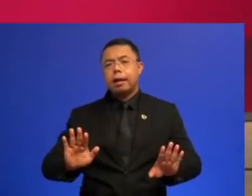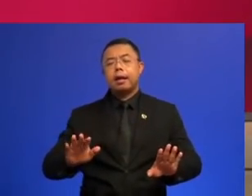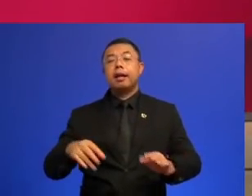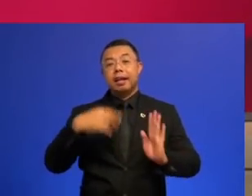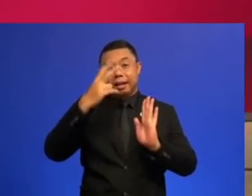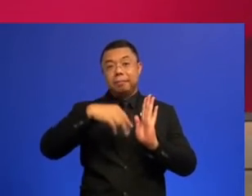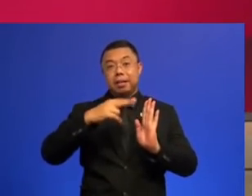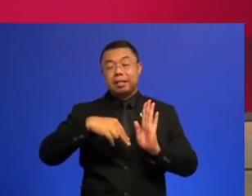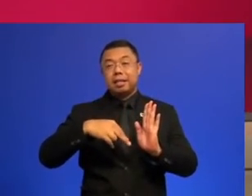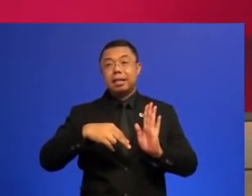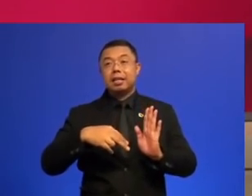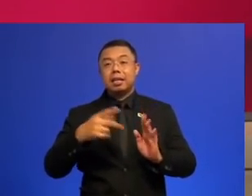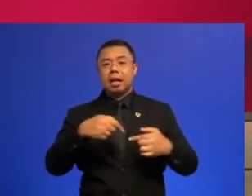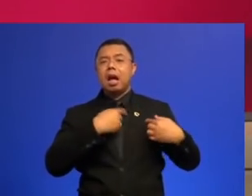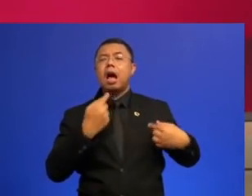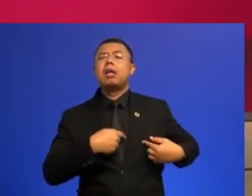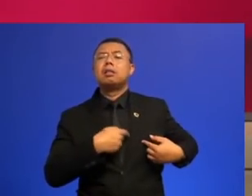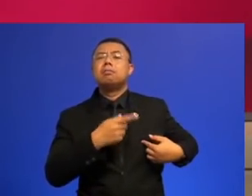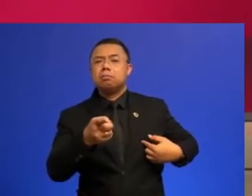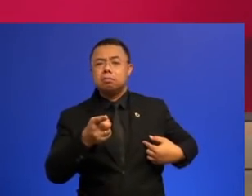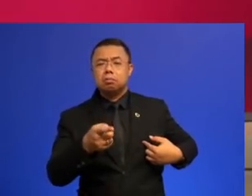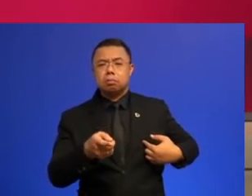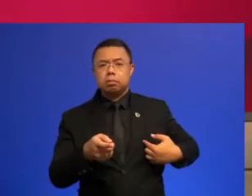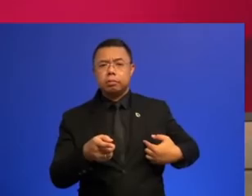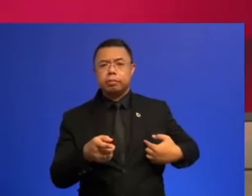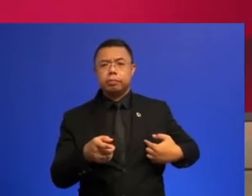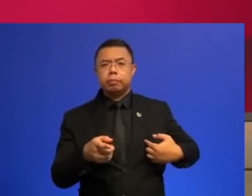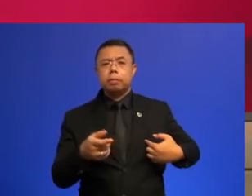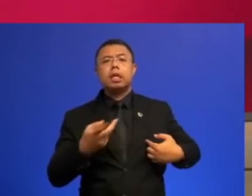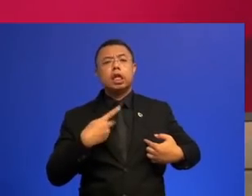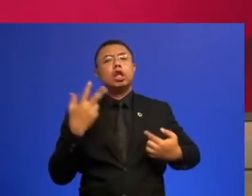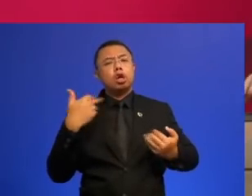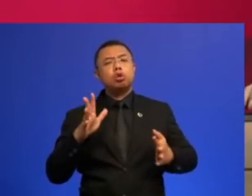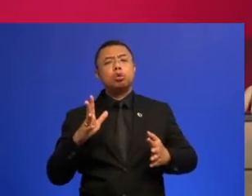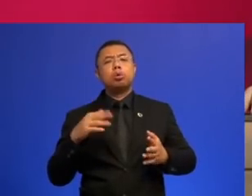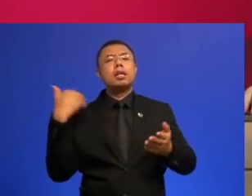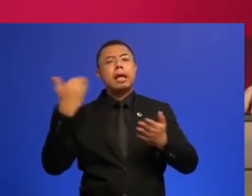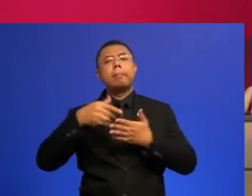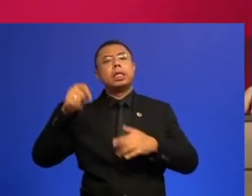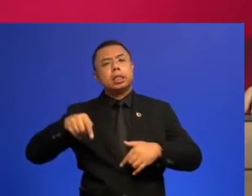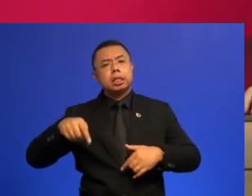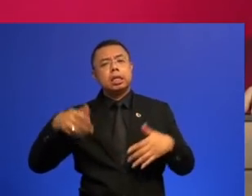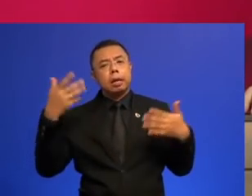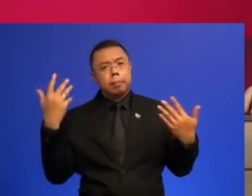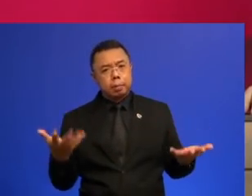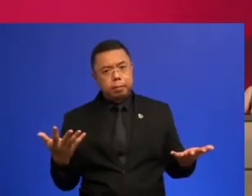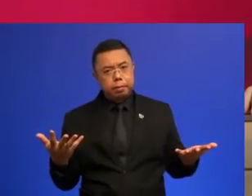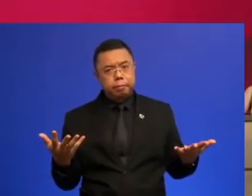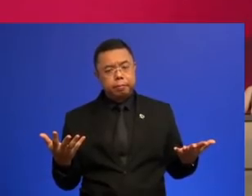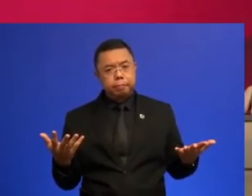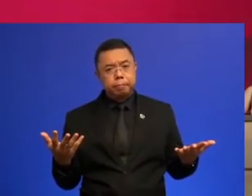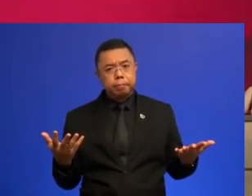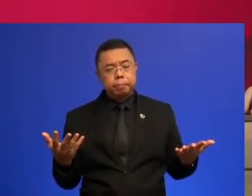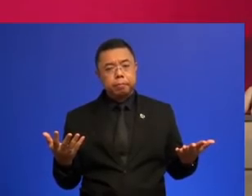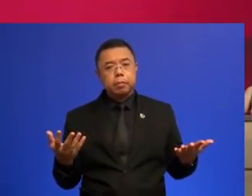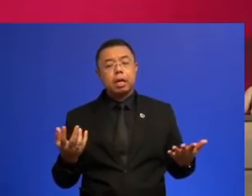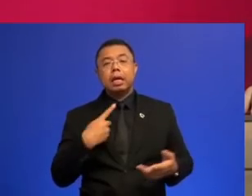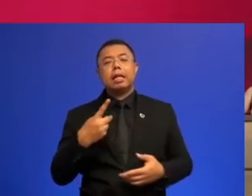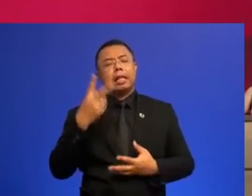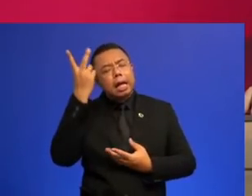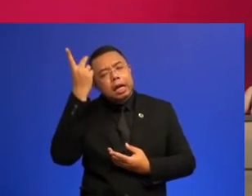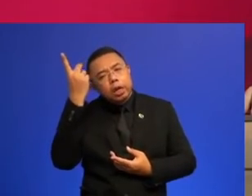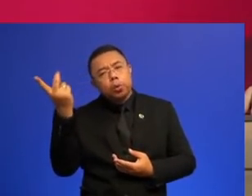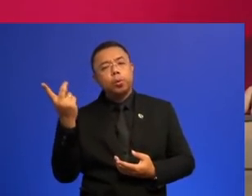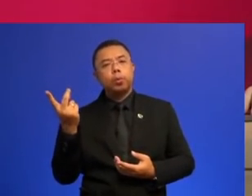baca nurani dengan baik. Kita sudah sejauh ini kok, saudaraku. Kita